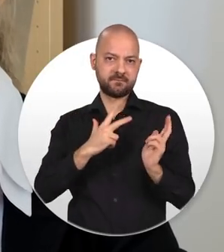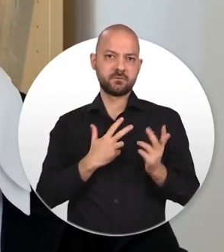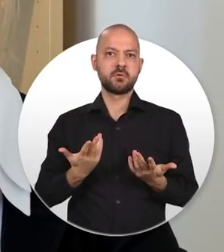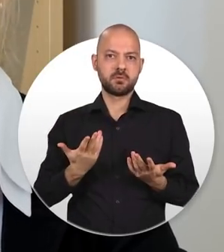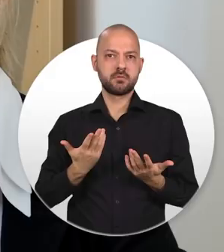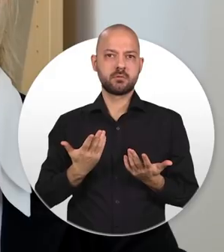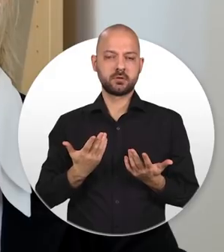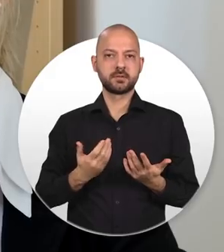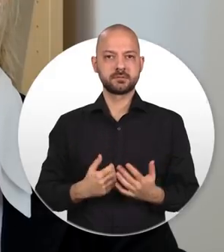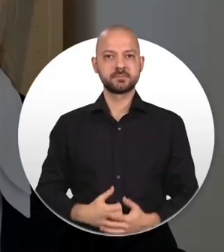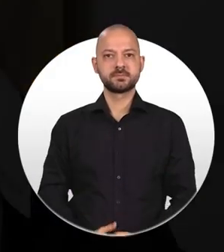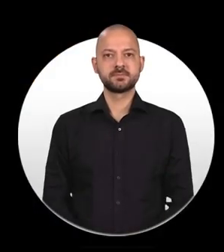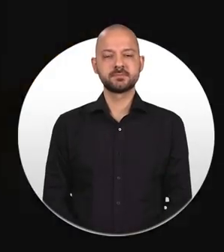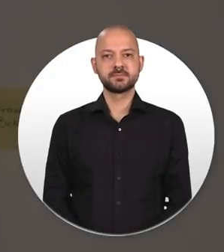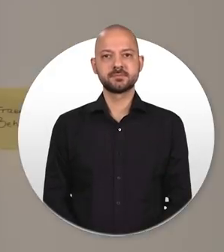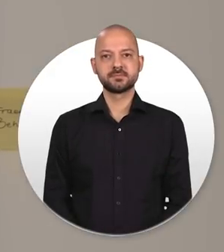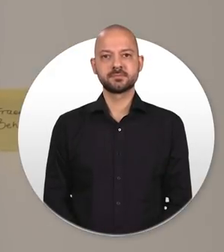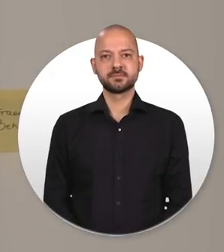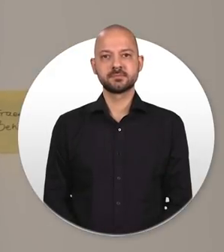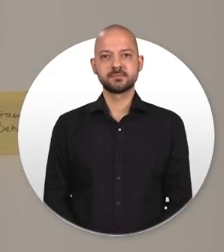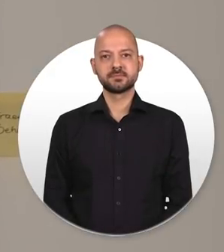dann nur, sie helfen den Führung.